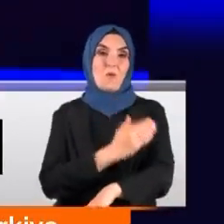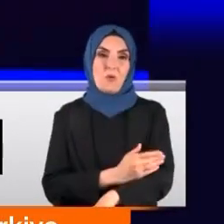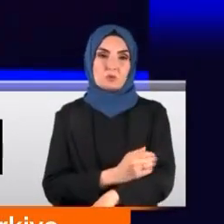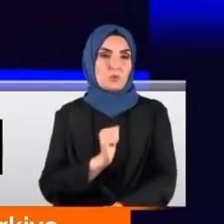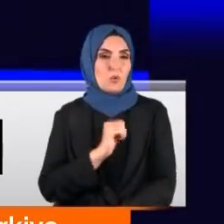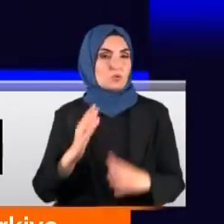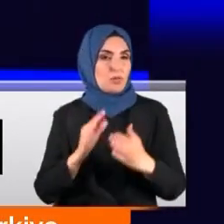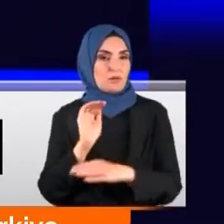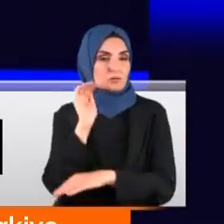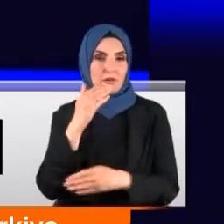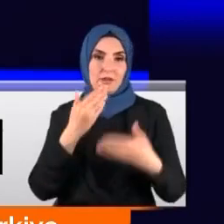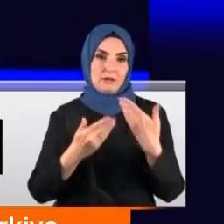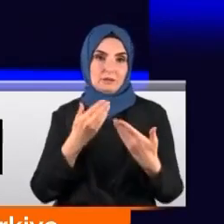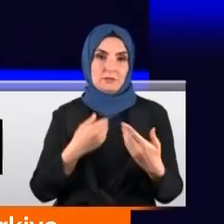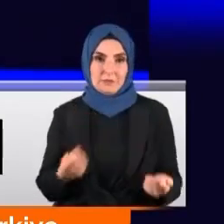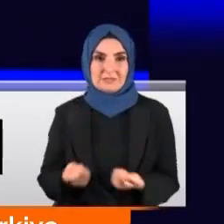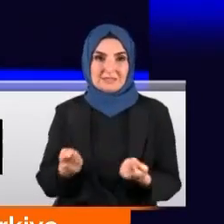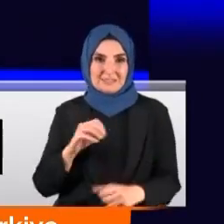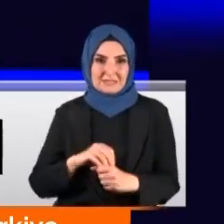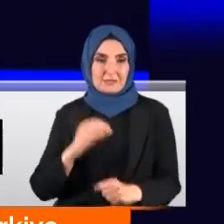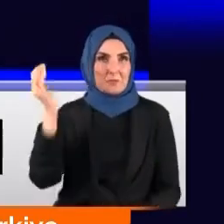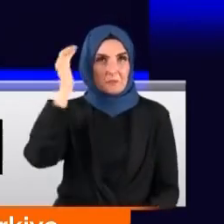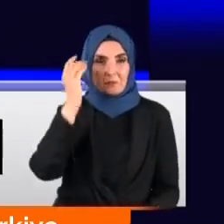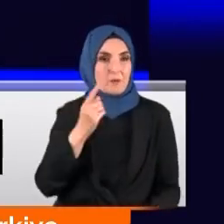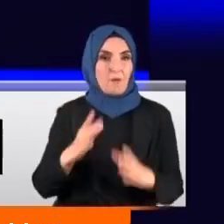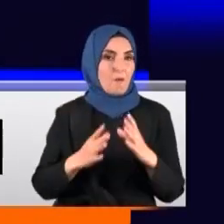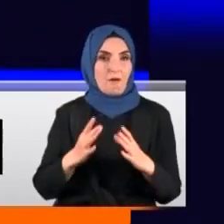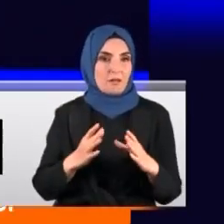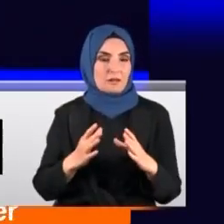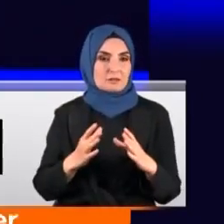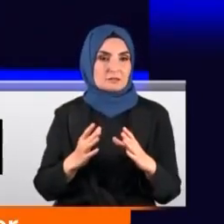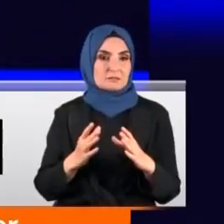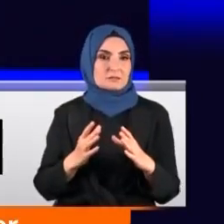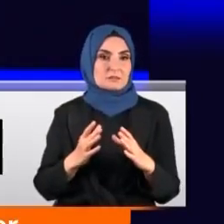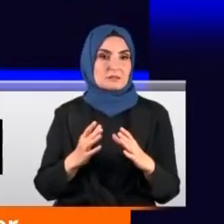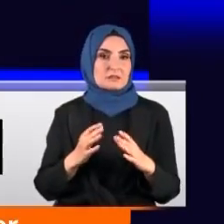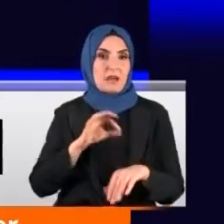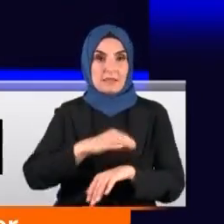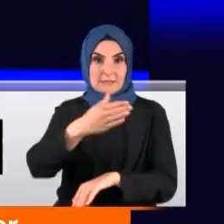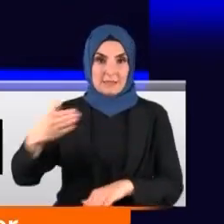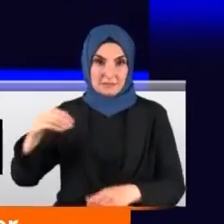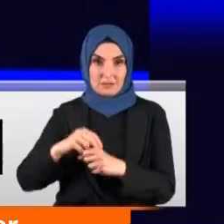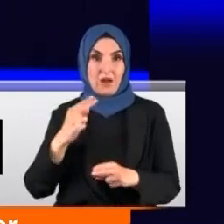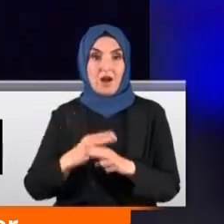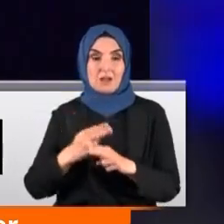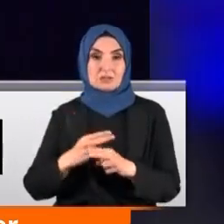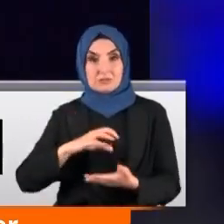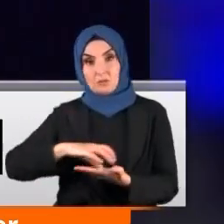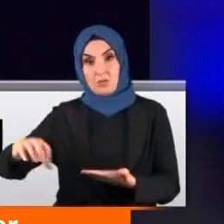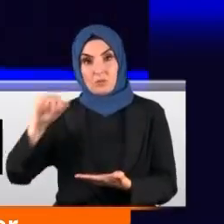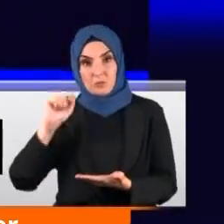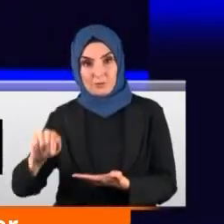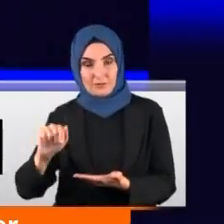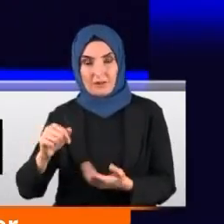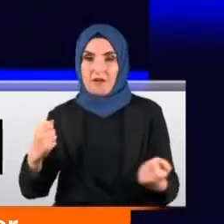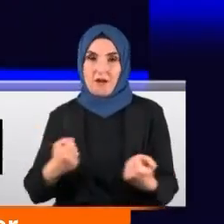anlattı. İşteyken başıma bir olay geldi. Hastanede bir acil servisinde etil alkol patlaması oldu. Kazara mı